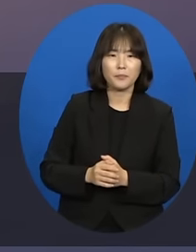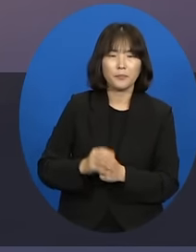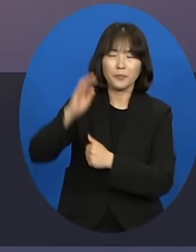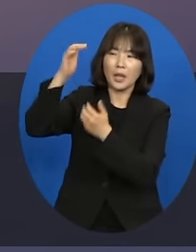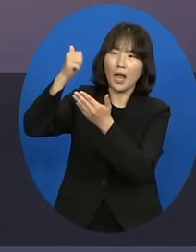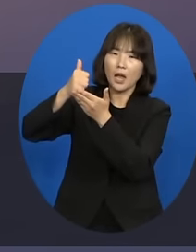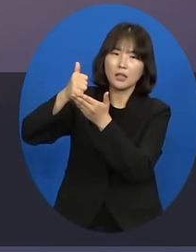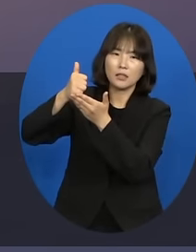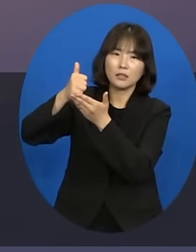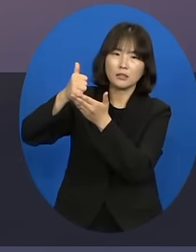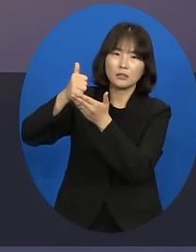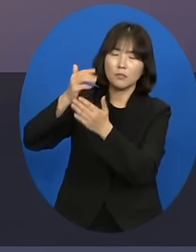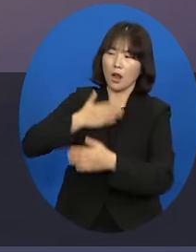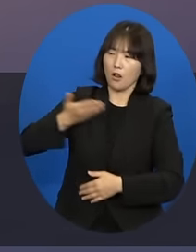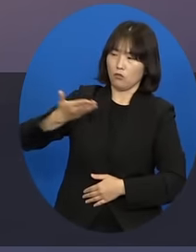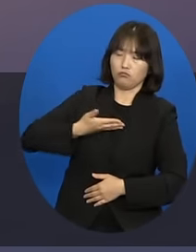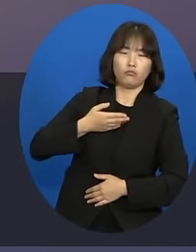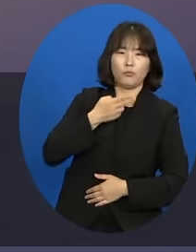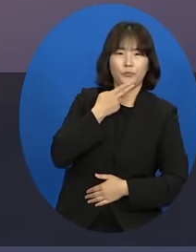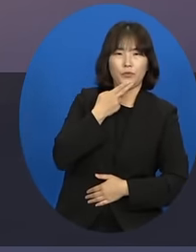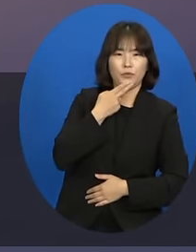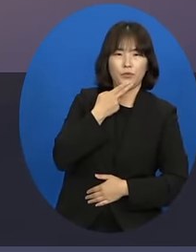사인을 받지 못했다.